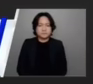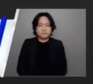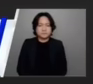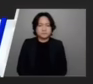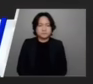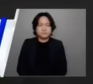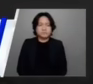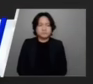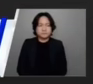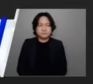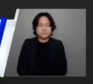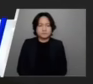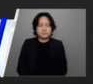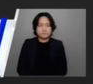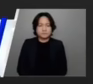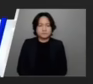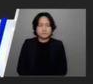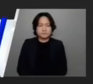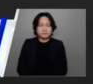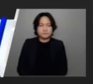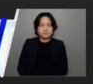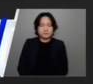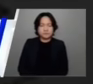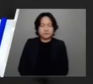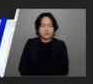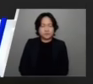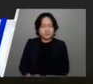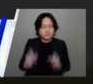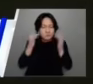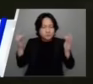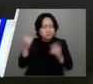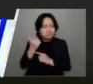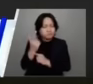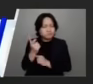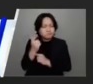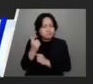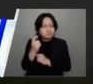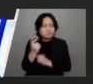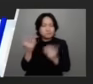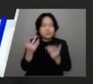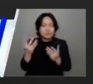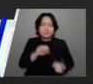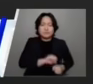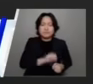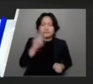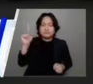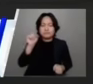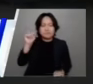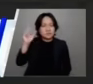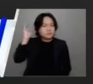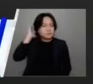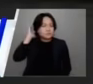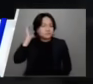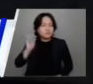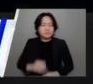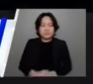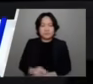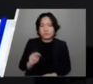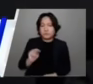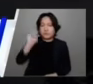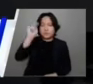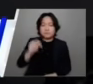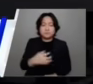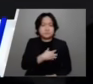Sunod-sunod na putok ng baril ang umalingaw-ngaw sa bahaging ito ng Barangay Sinuway, Sultan Pudarat, Maguindanao del Norte. Ayon sa pulisya,